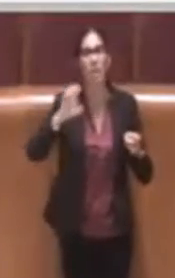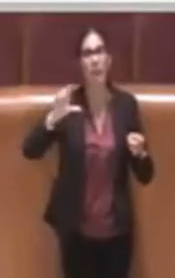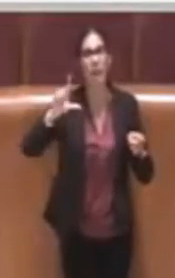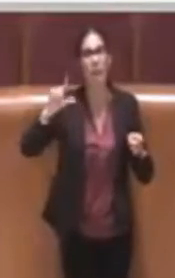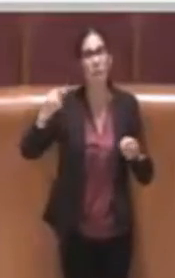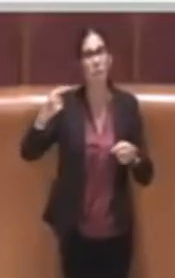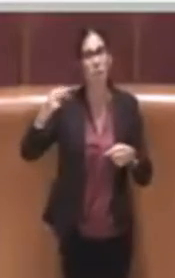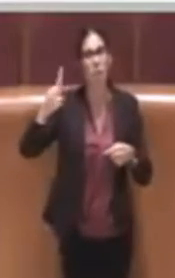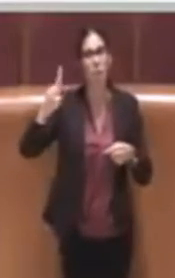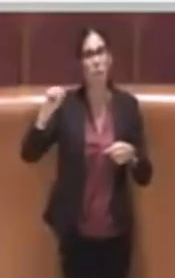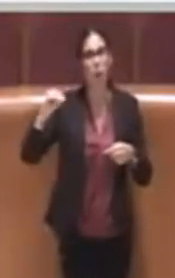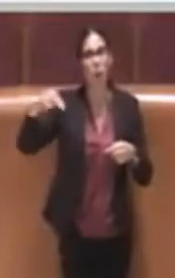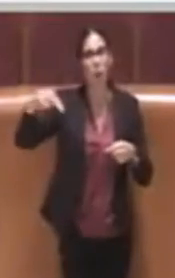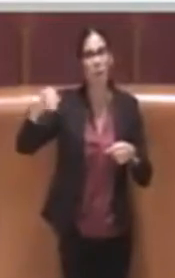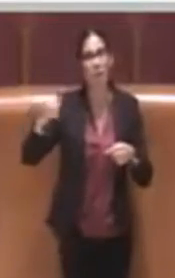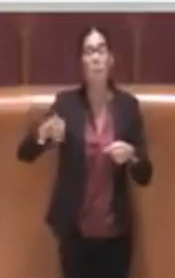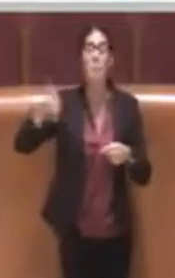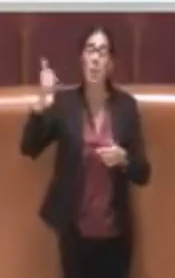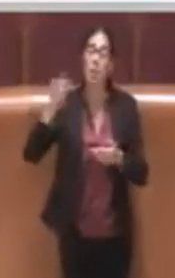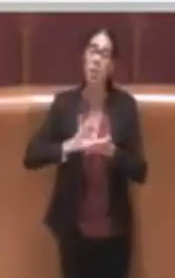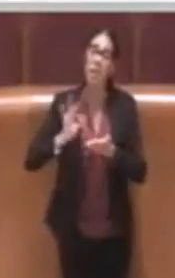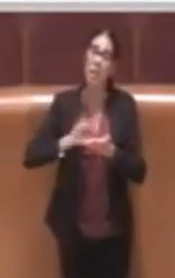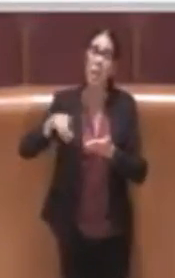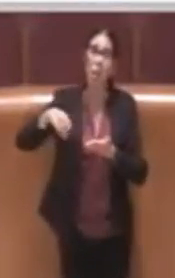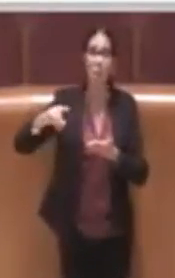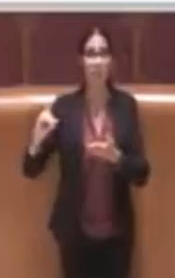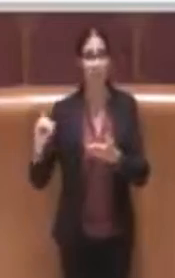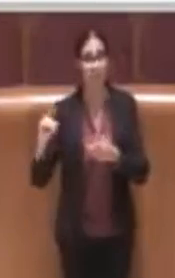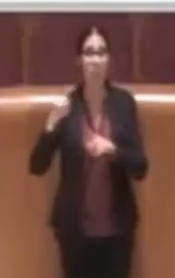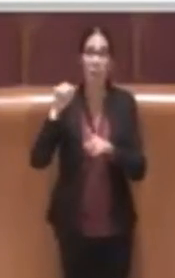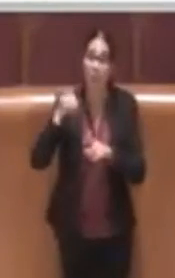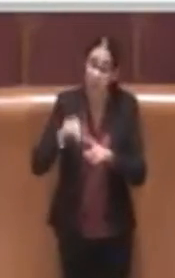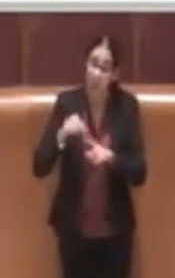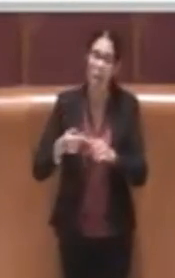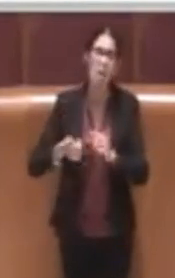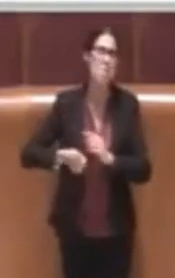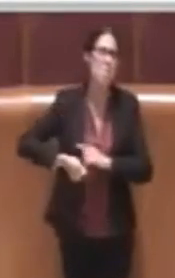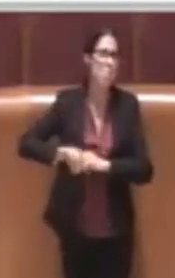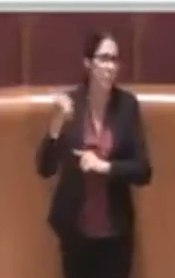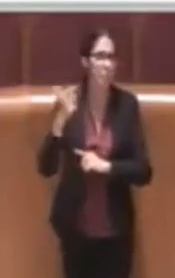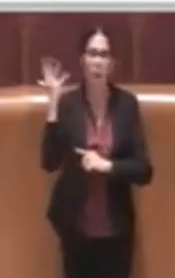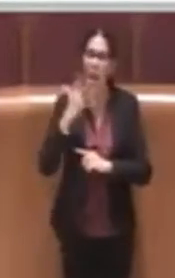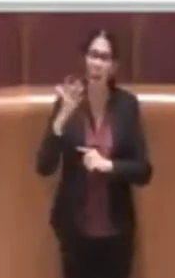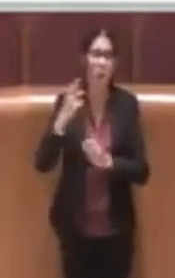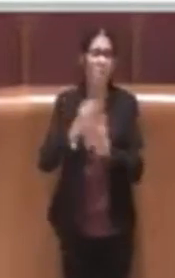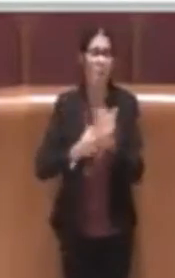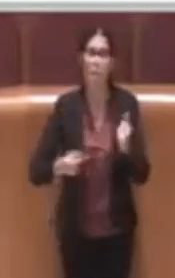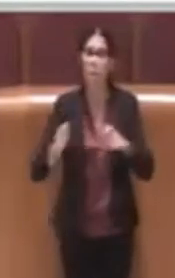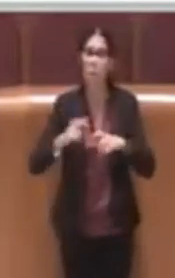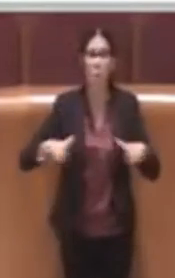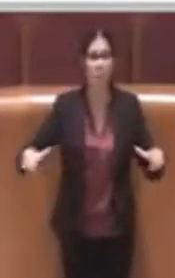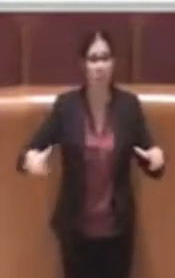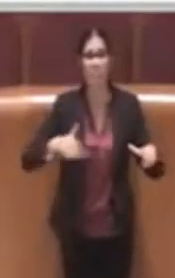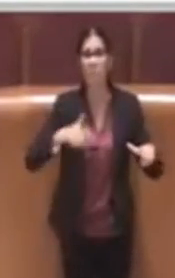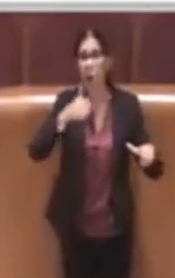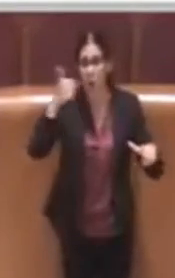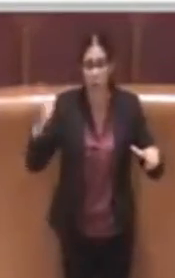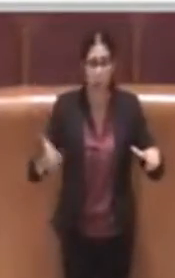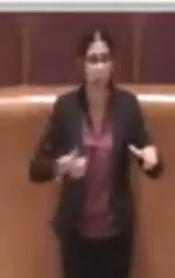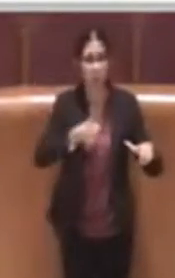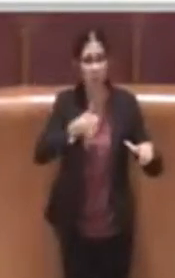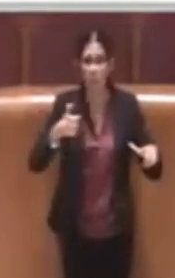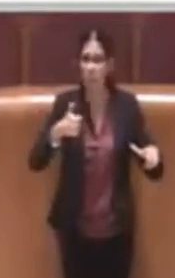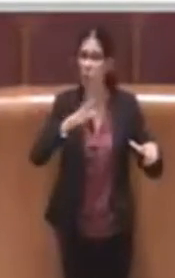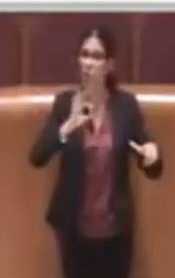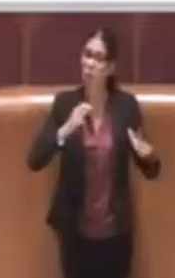Partito Democratico, è il più grande errore e fallimento urbanistico di 150 anni della storia della città.